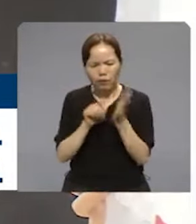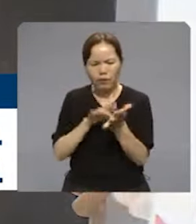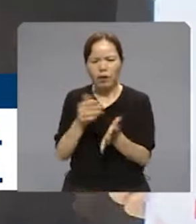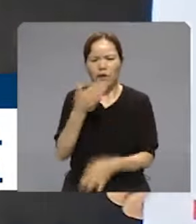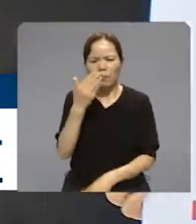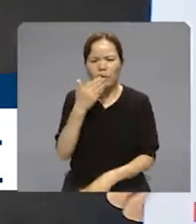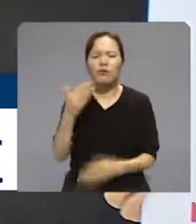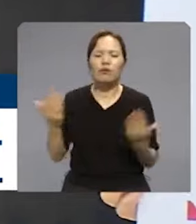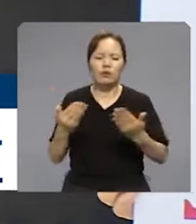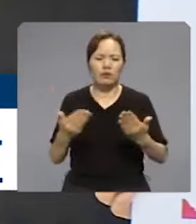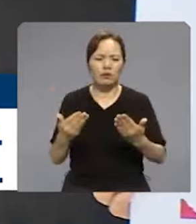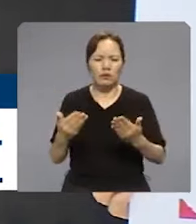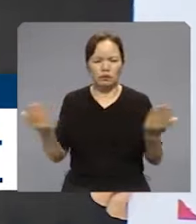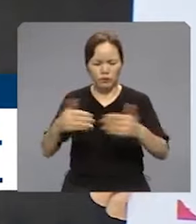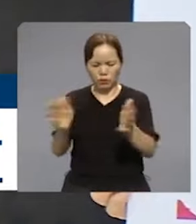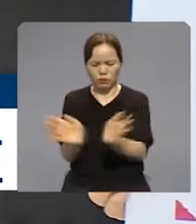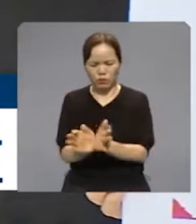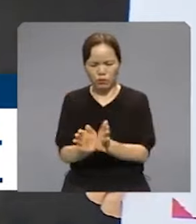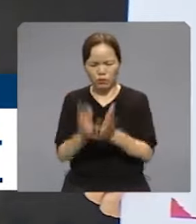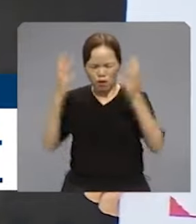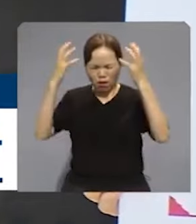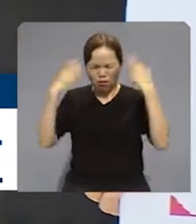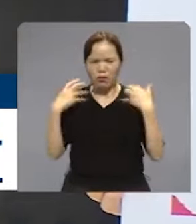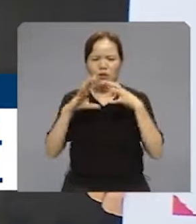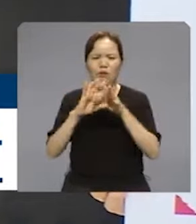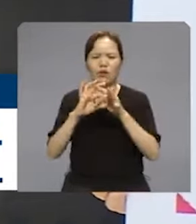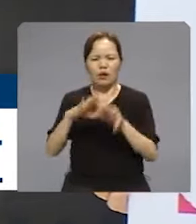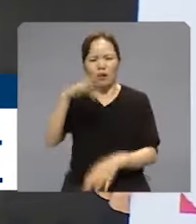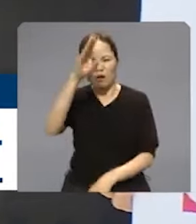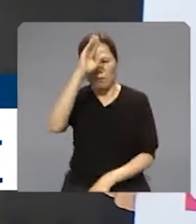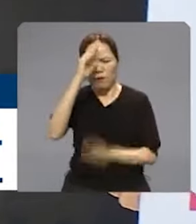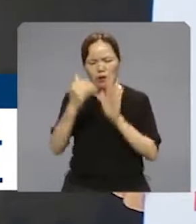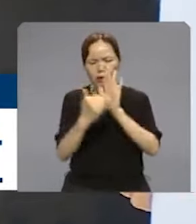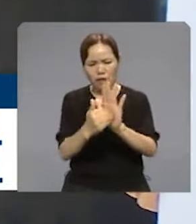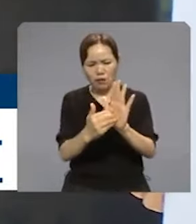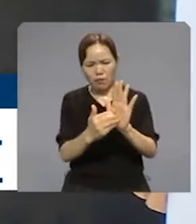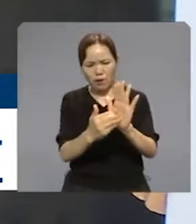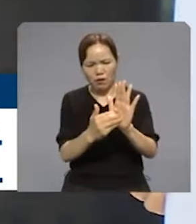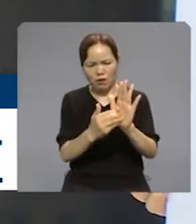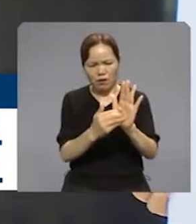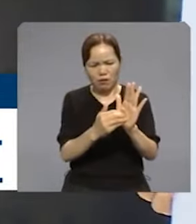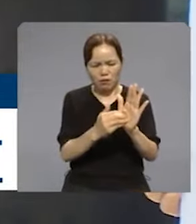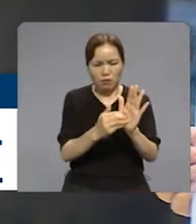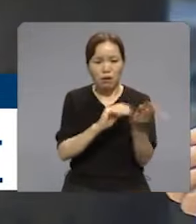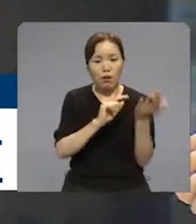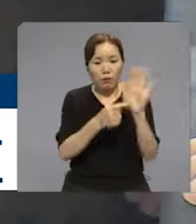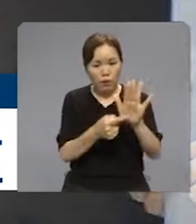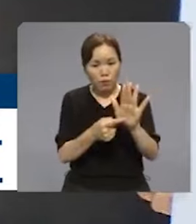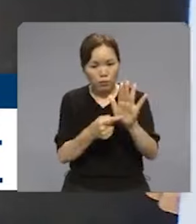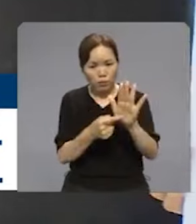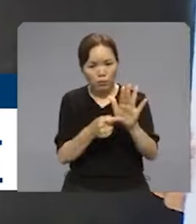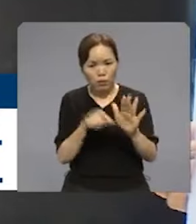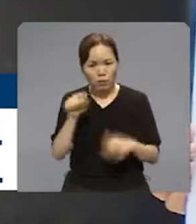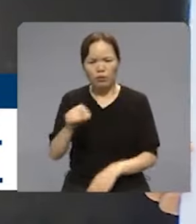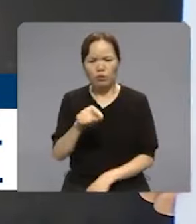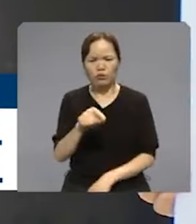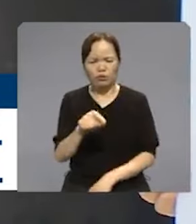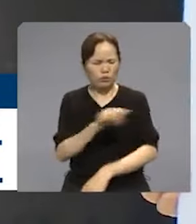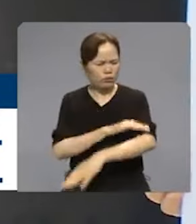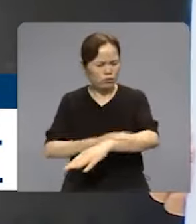합니다. 노동부에서 앞서 말씀드린 대로 온열질환 예방 가이드라는 것을 내는데요. 물론